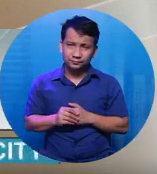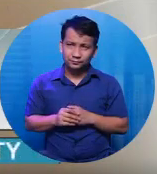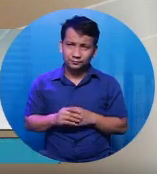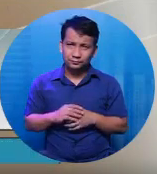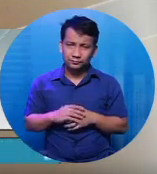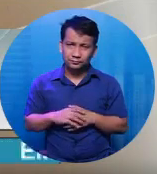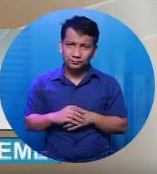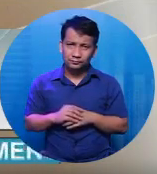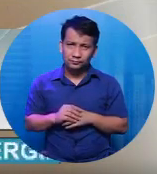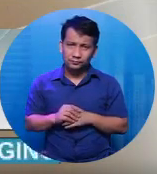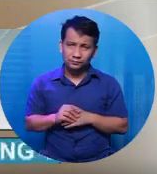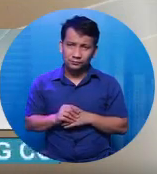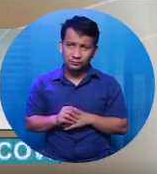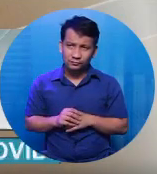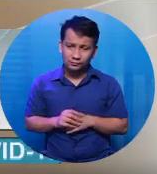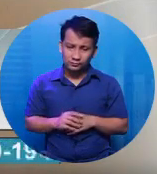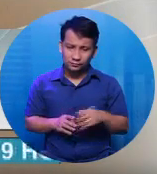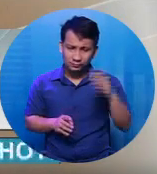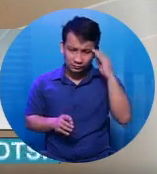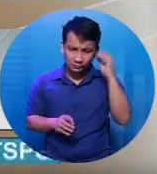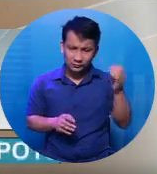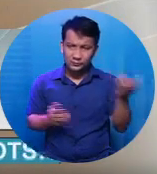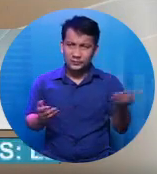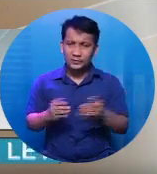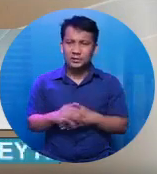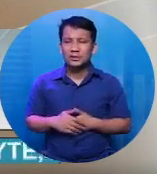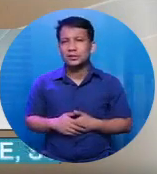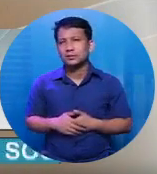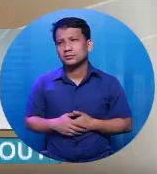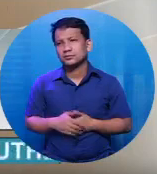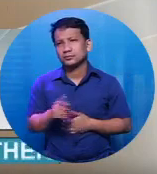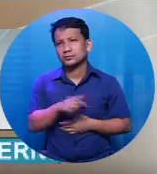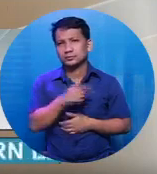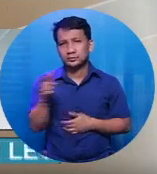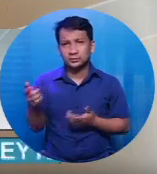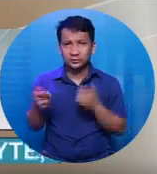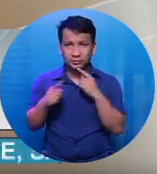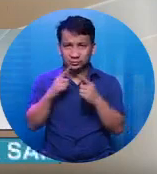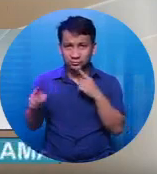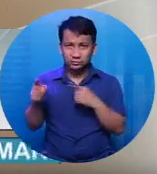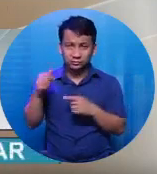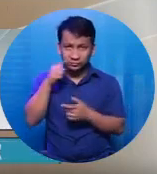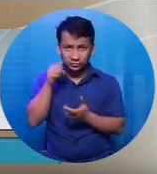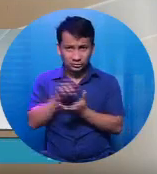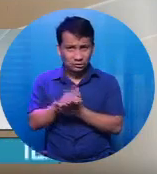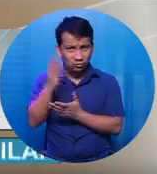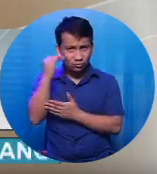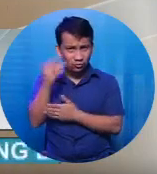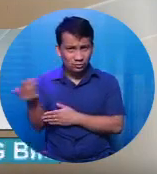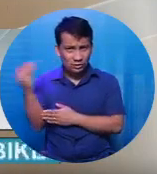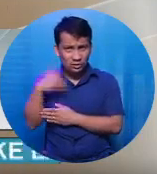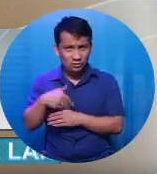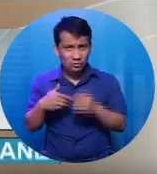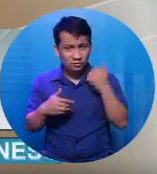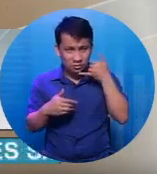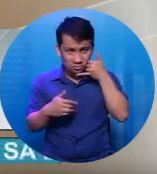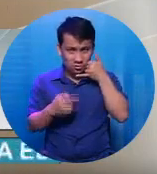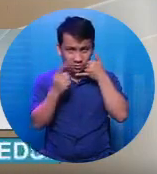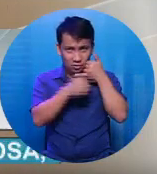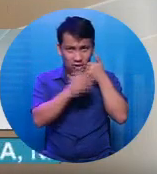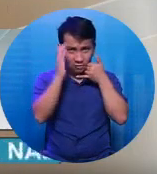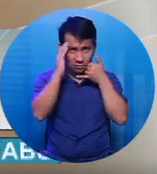Mr. de Guzman? Hello po, sir. Okay. Sir, sa kabilang linya si Mrs. Alam niyo na hindi lang kung ba't kami napatawag sa inyo. Ano